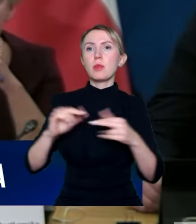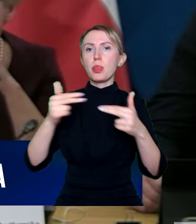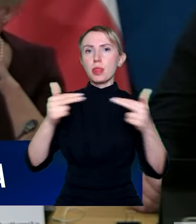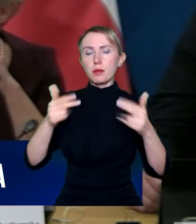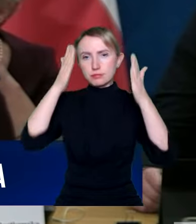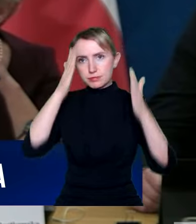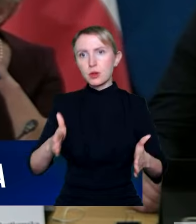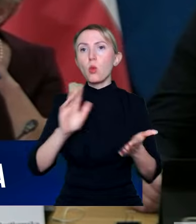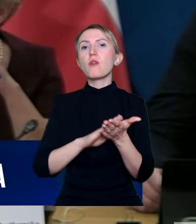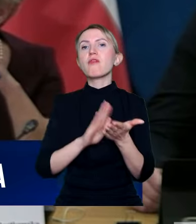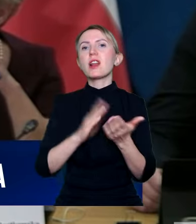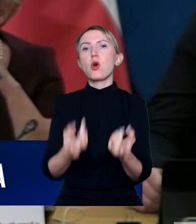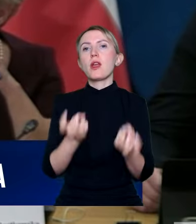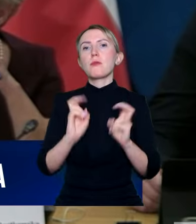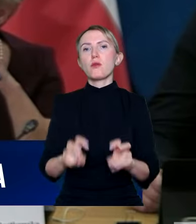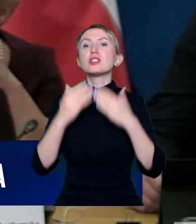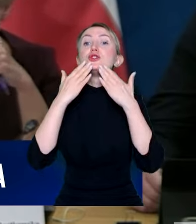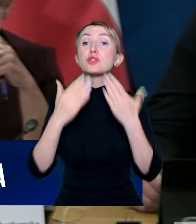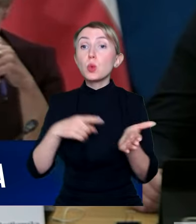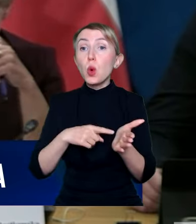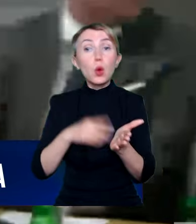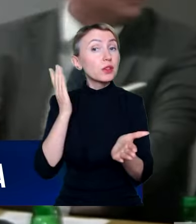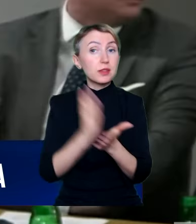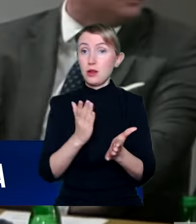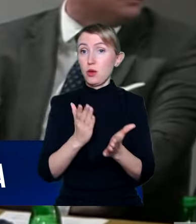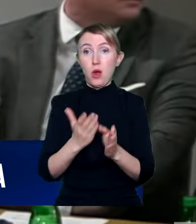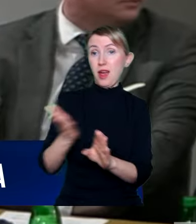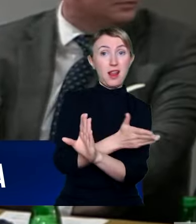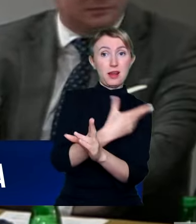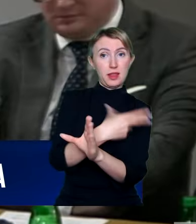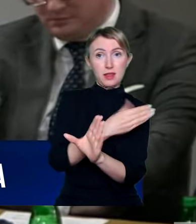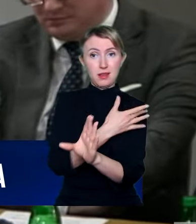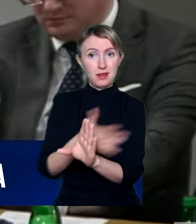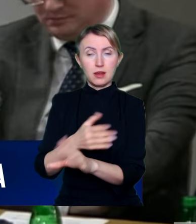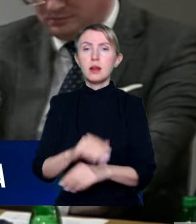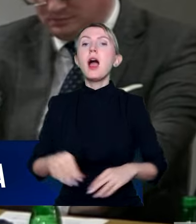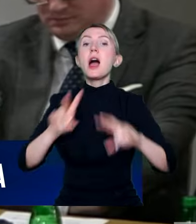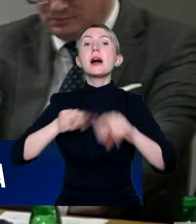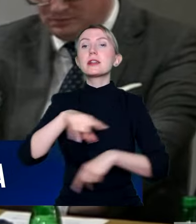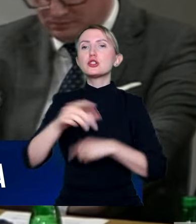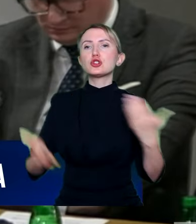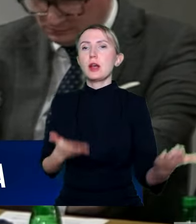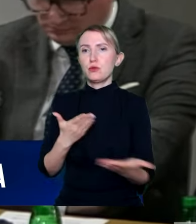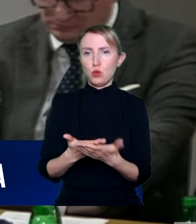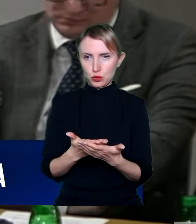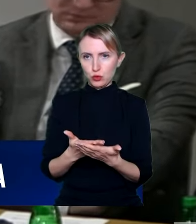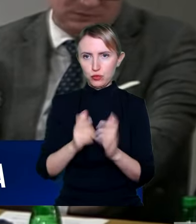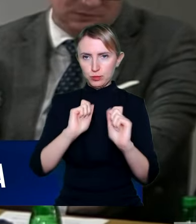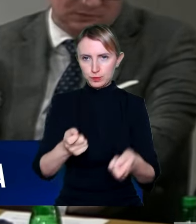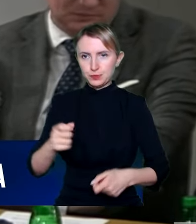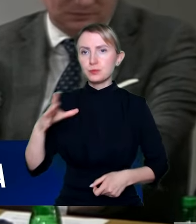określonym w uchwale o jej powołaniu. Dziękuję w tym zakresie. Natomiast co do pozostałych wniosków, które państwo złożyliście, jeżeli chodzi